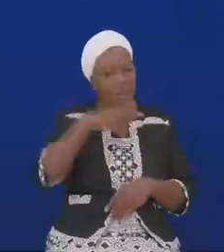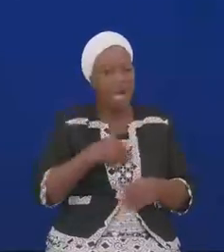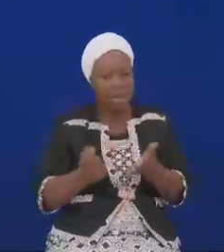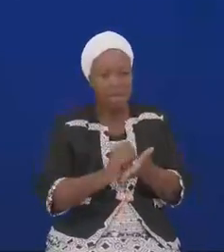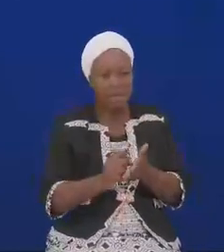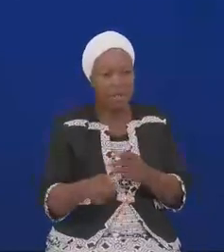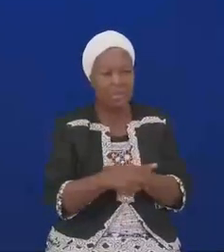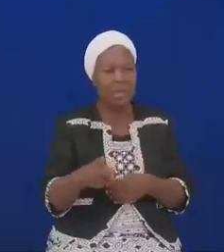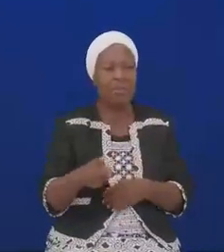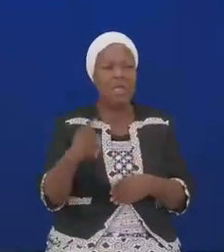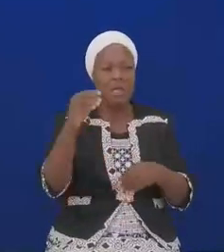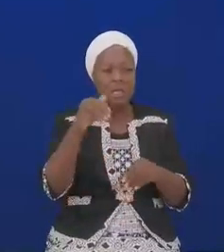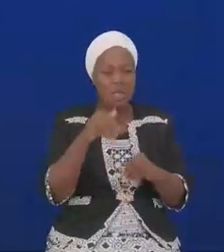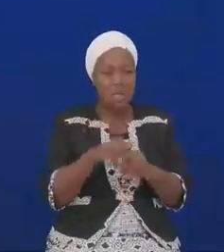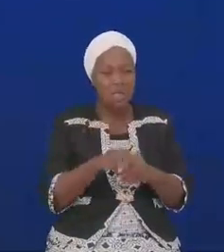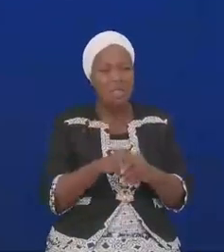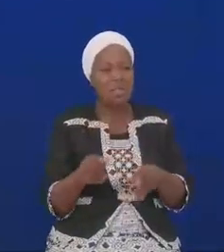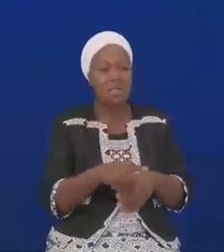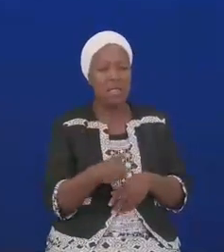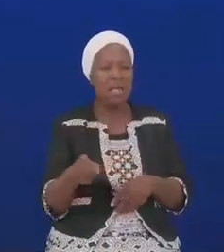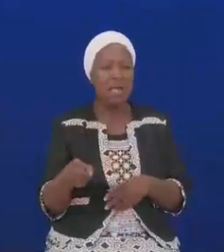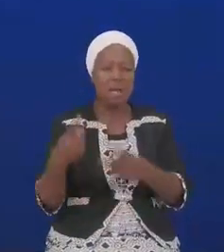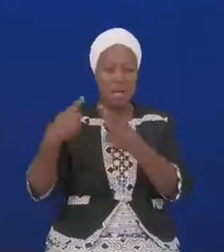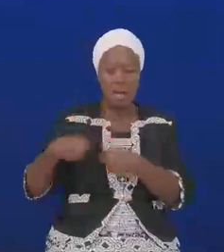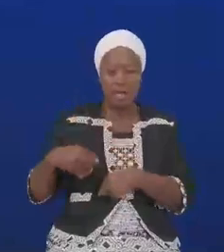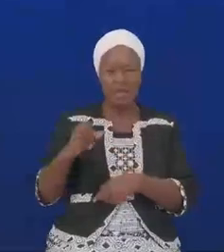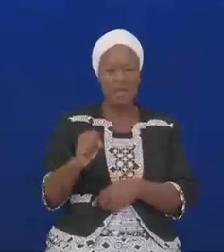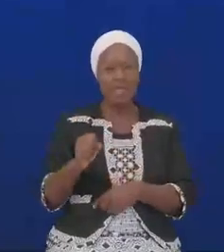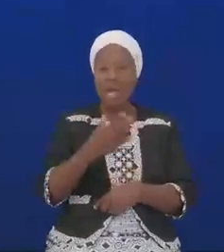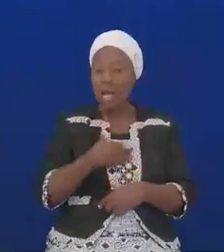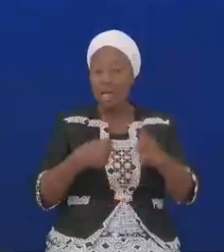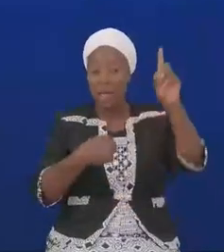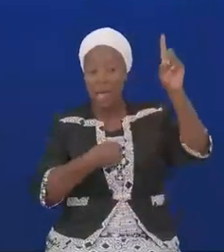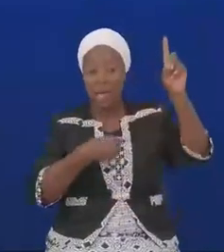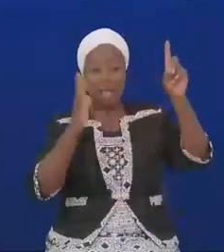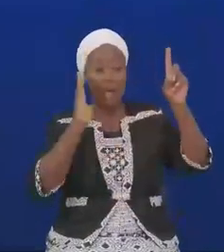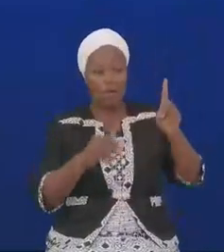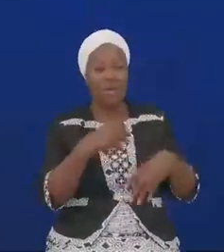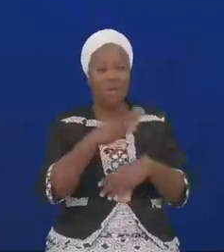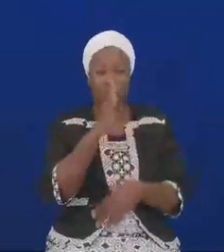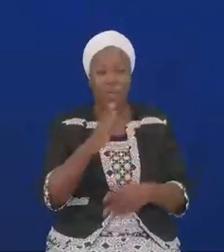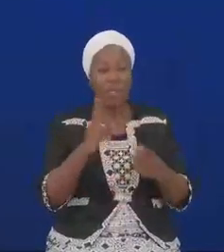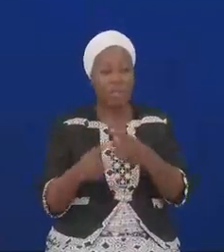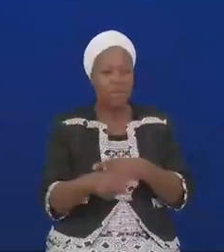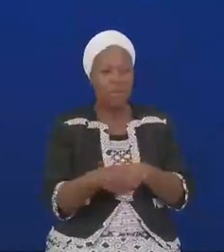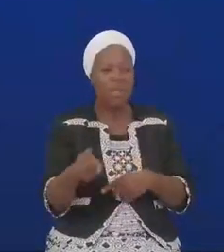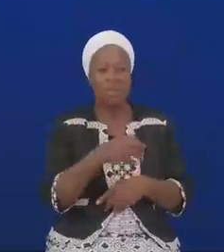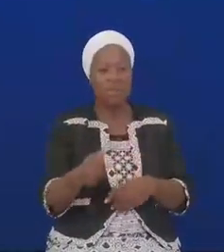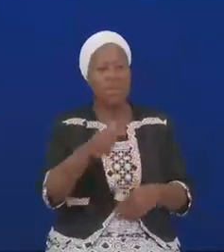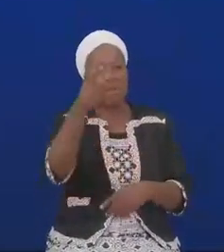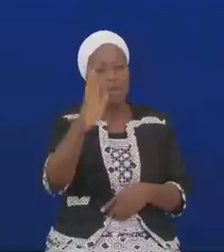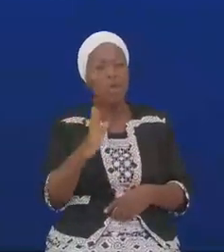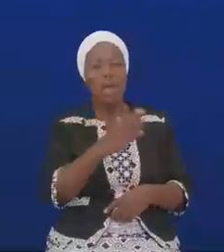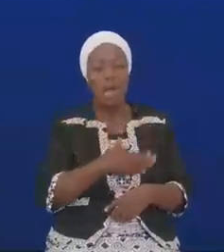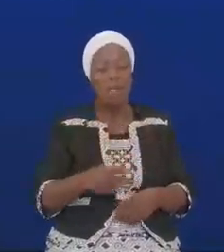les écrirai dans leur cœur et je serai leur Dieu et